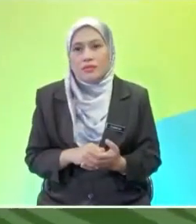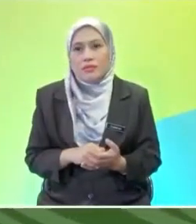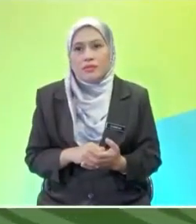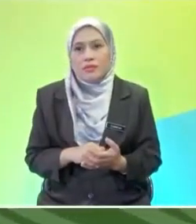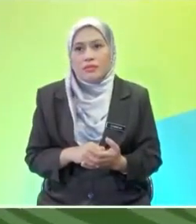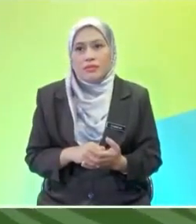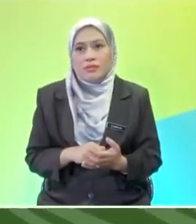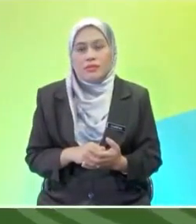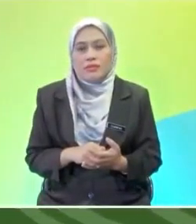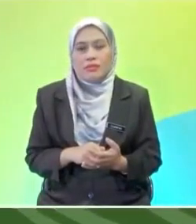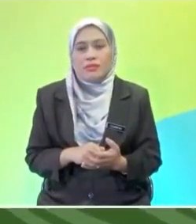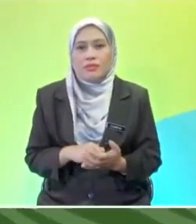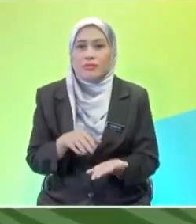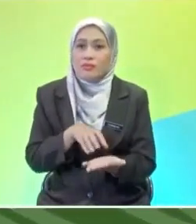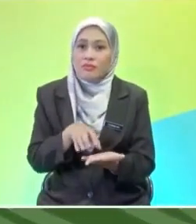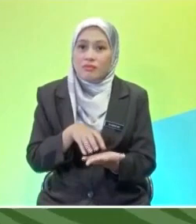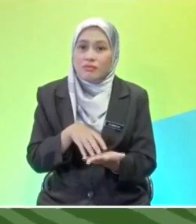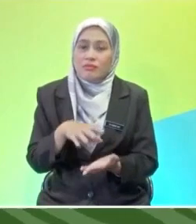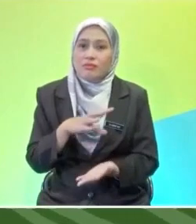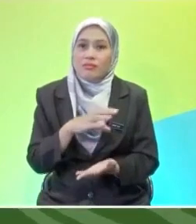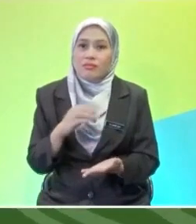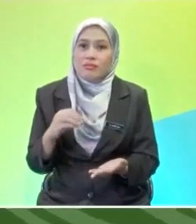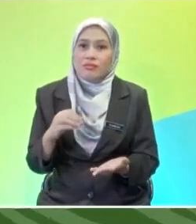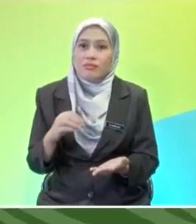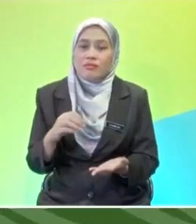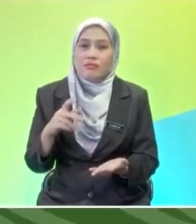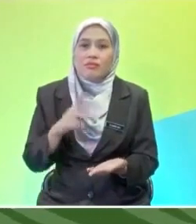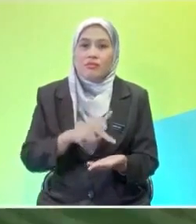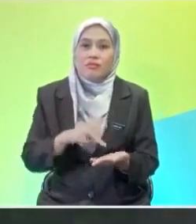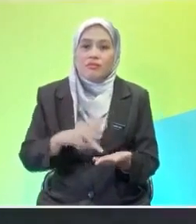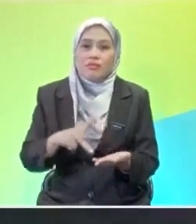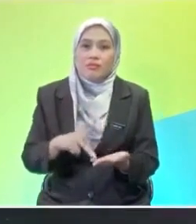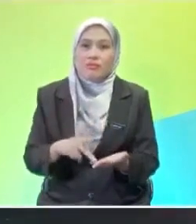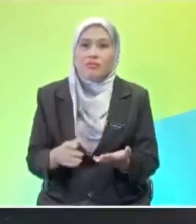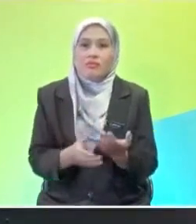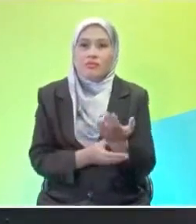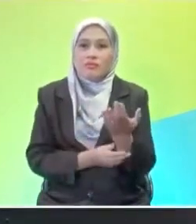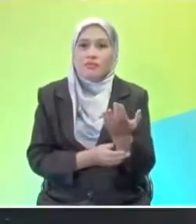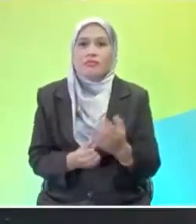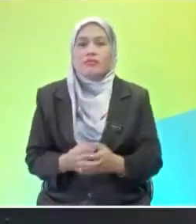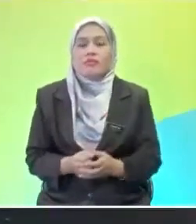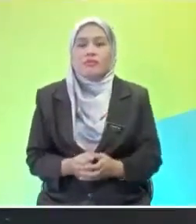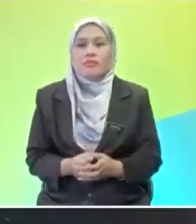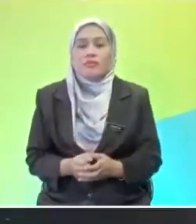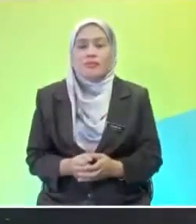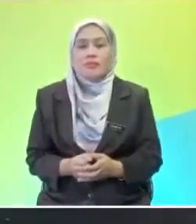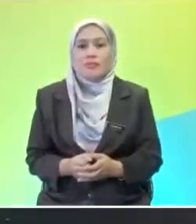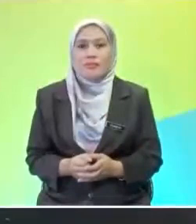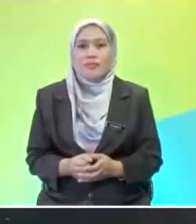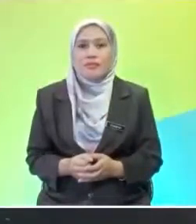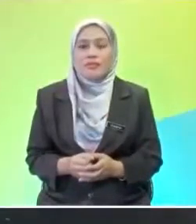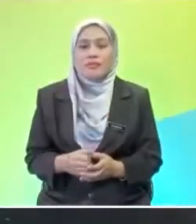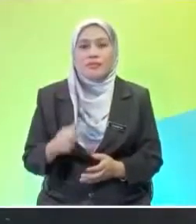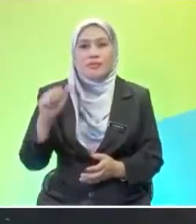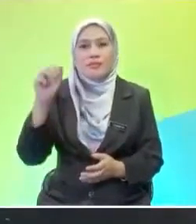Kuih-kuih dan kraft tangan. Kuih-kuih dan kraft tangan. Ya, dah nampak dah anyaman kan? Ah, mereka menjual anyaman tu. Okey, bagus. Lagi Amna, ada apa